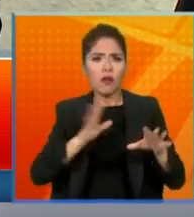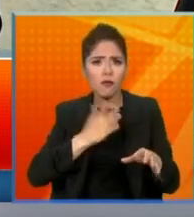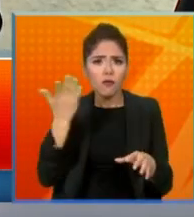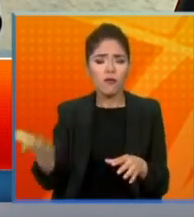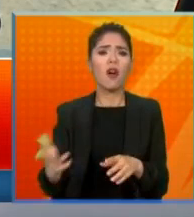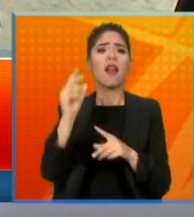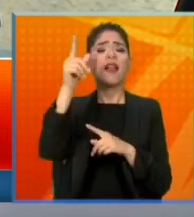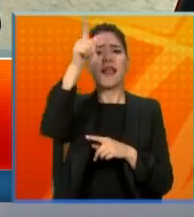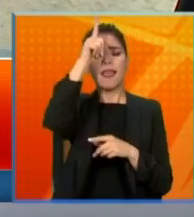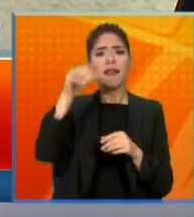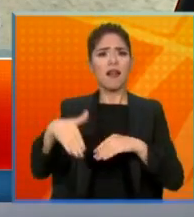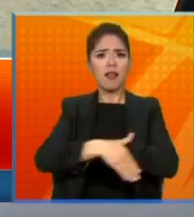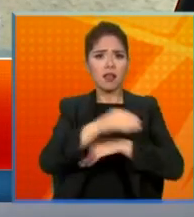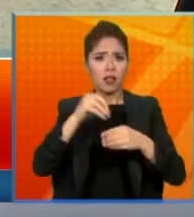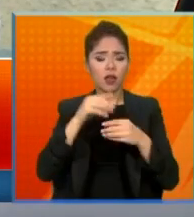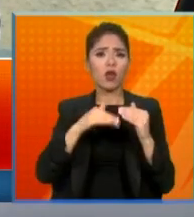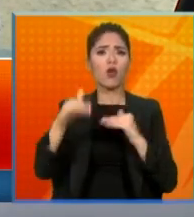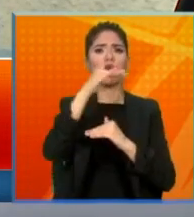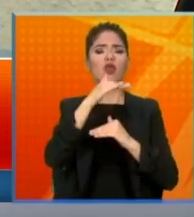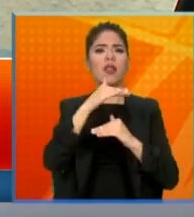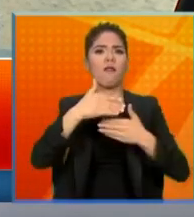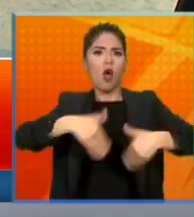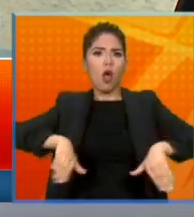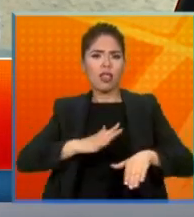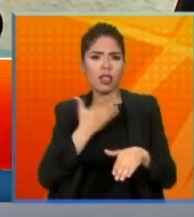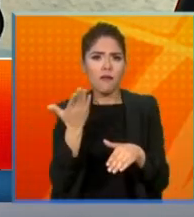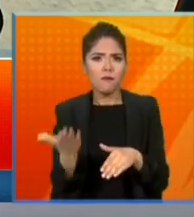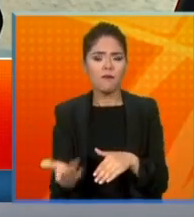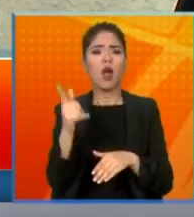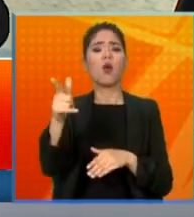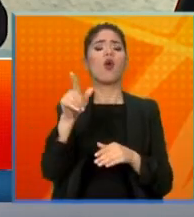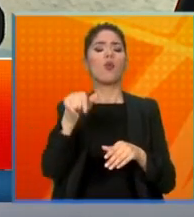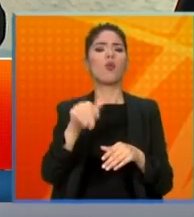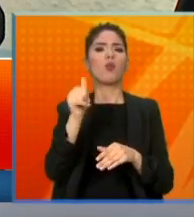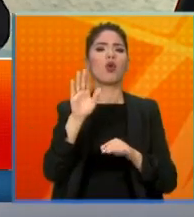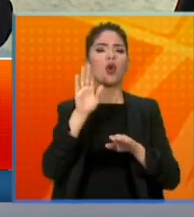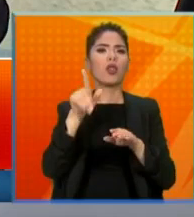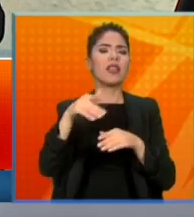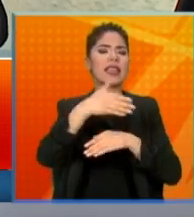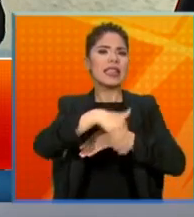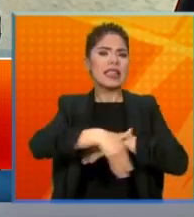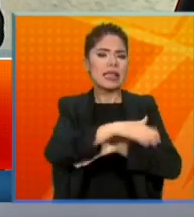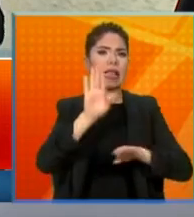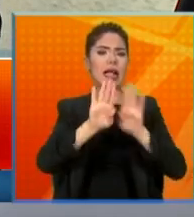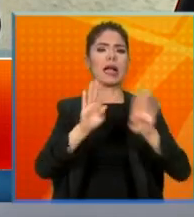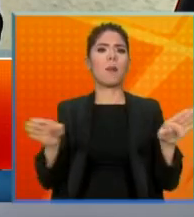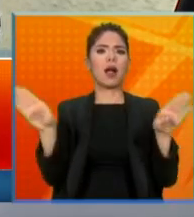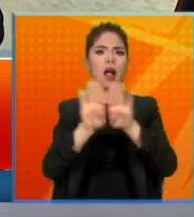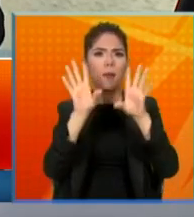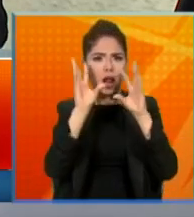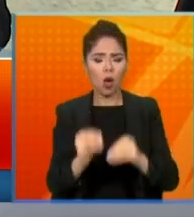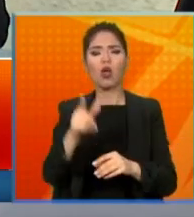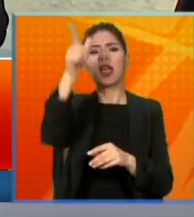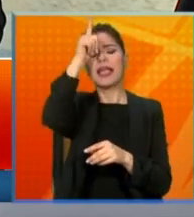İran sınırında günlerdir üst seviyede tedbir vardı. Bugün de sınır kapıları tamamen kapatıldı. Artık İran'dan Türkiye'ye